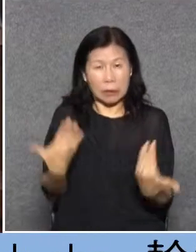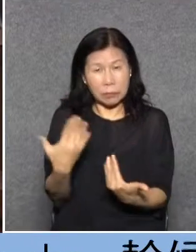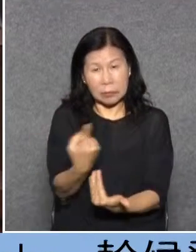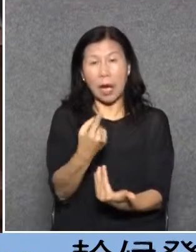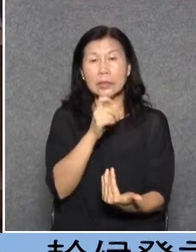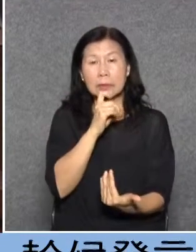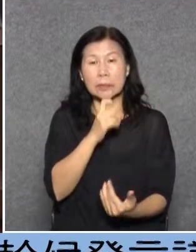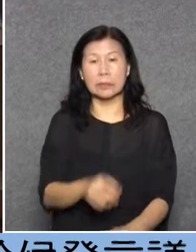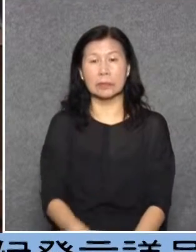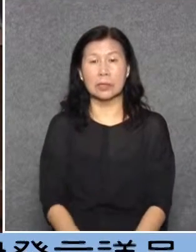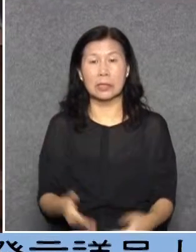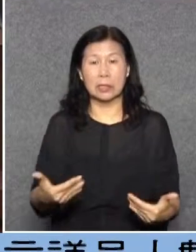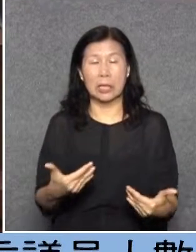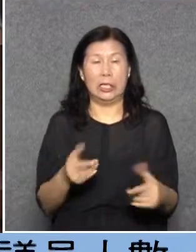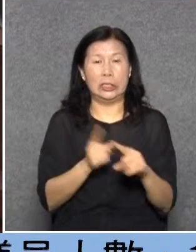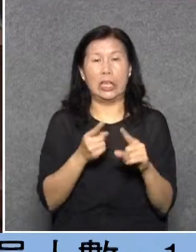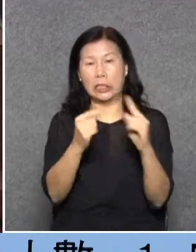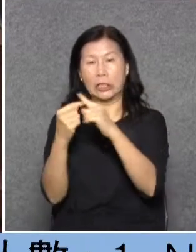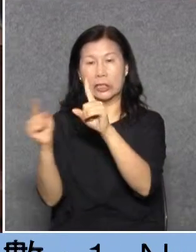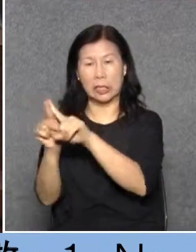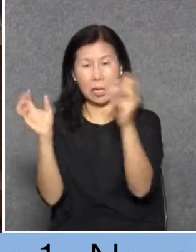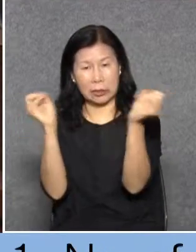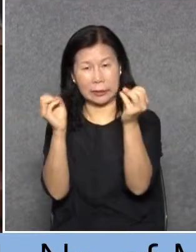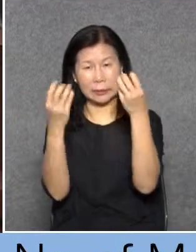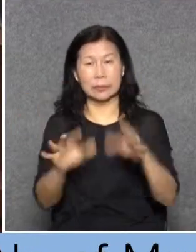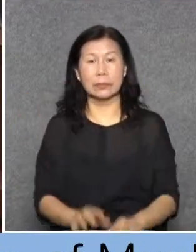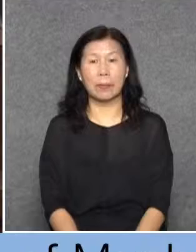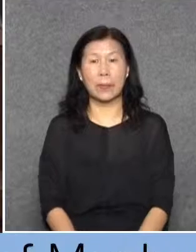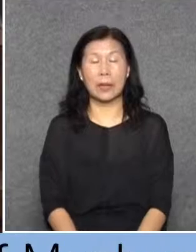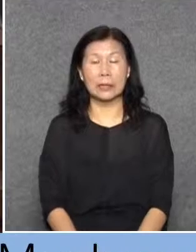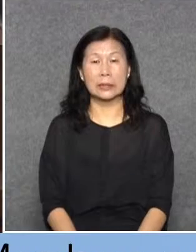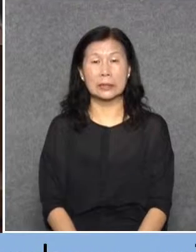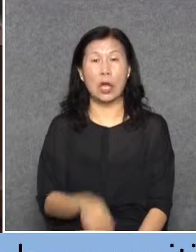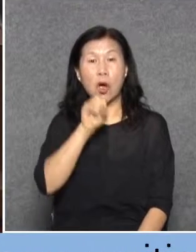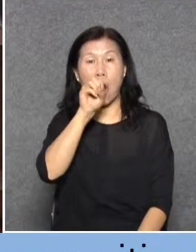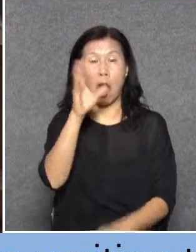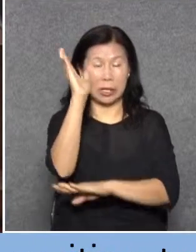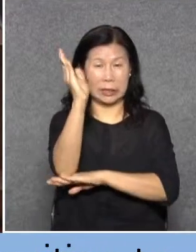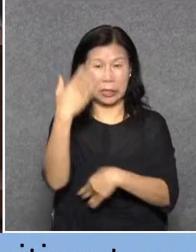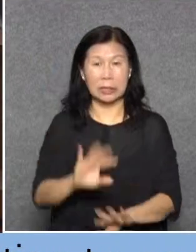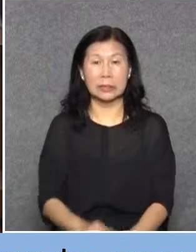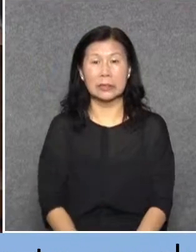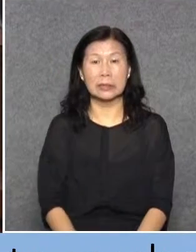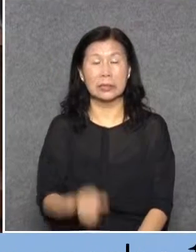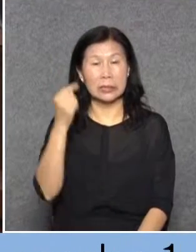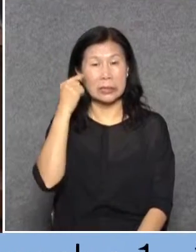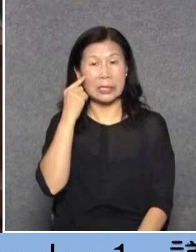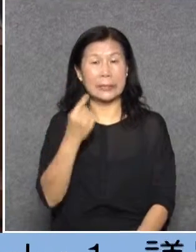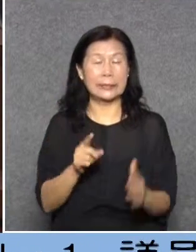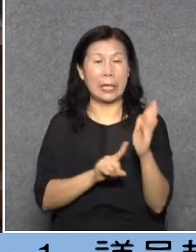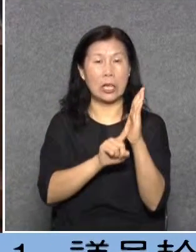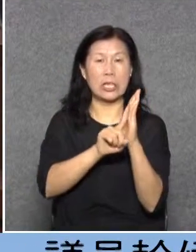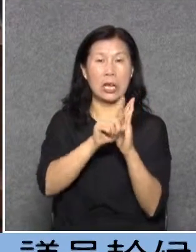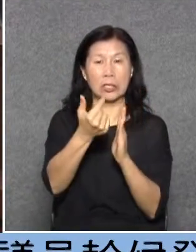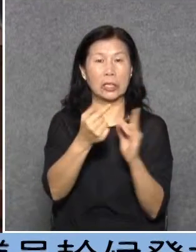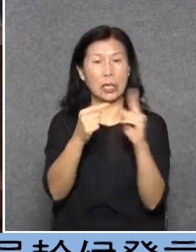而家係熱烘烘咁討論中，甚至乎呢有關人士嘅言論呢，由於佢咁嘅言論呢，佢知道不斷飆升添。